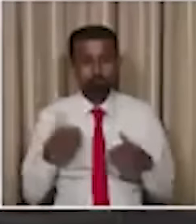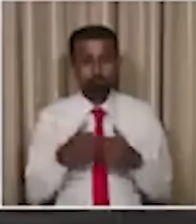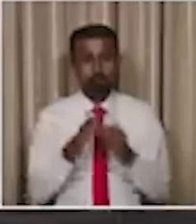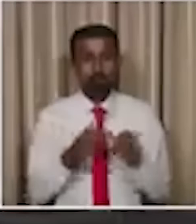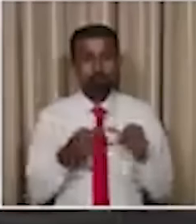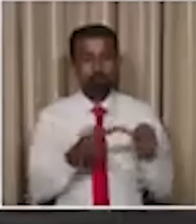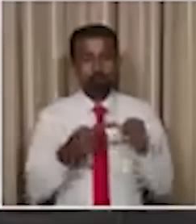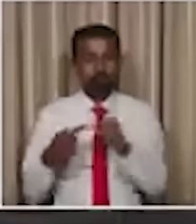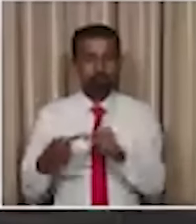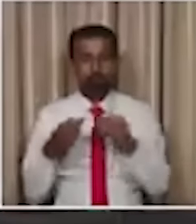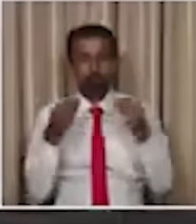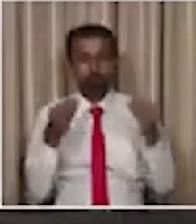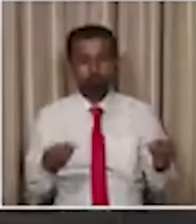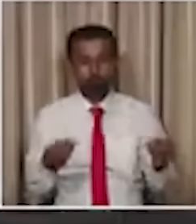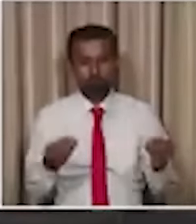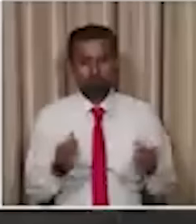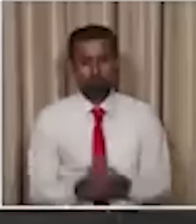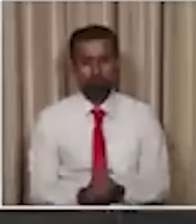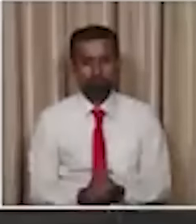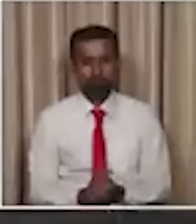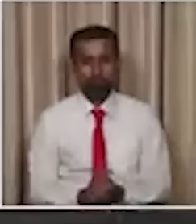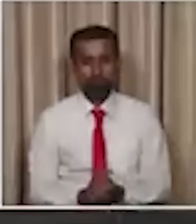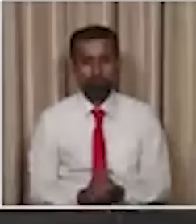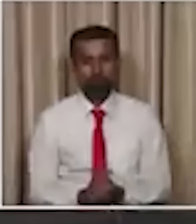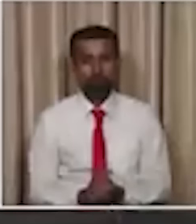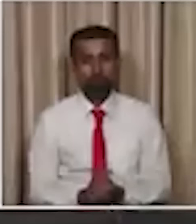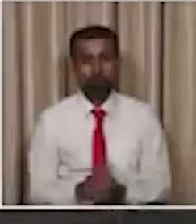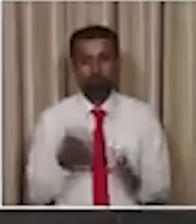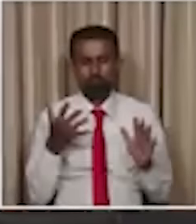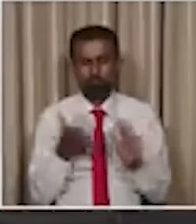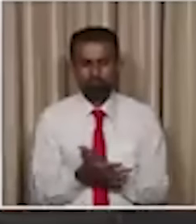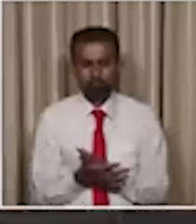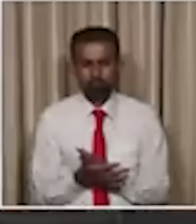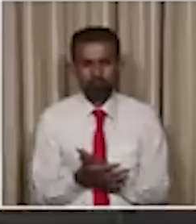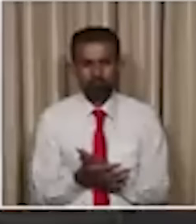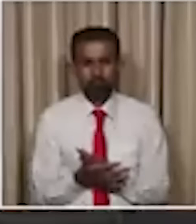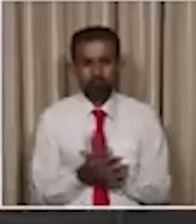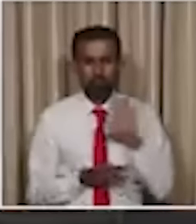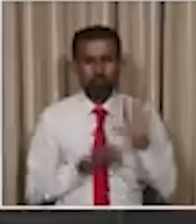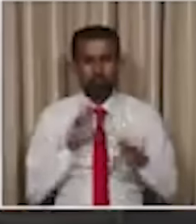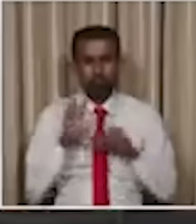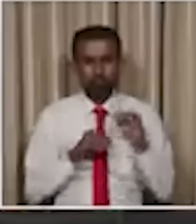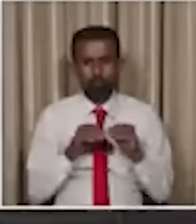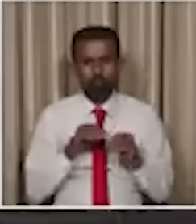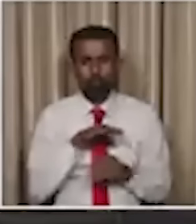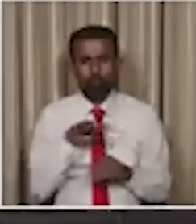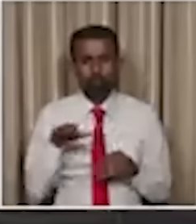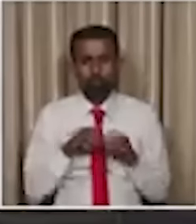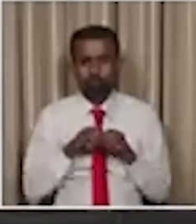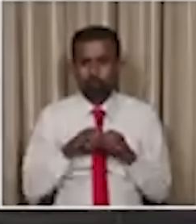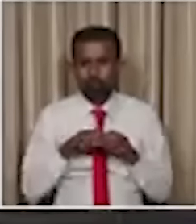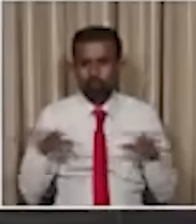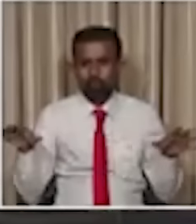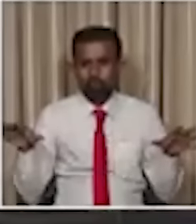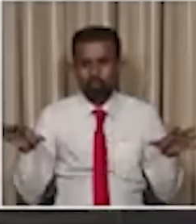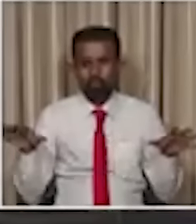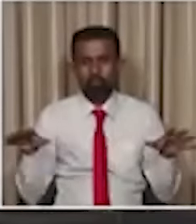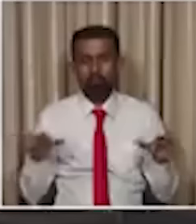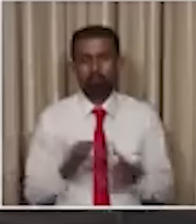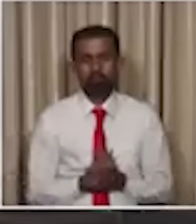උත්තර දුන්නේ මේ වැරදි තොරතුරු සමාජගත කරන්න යන